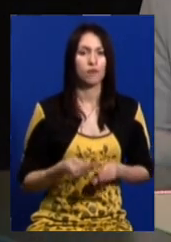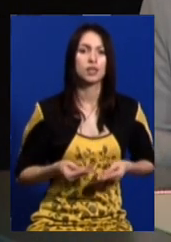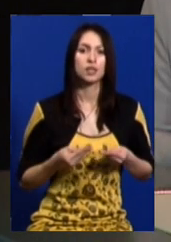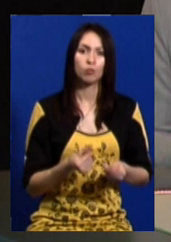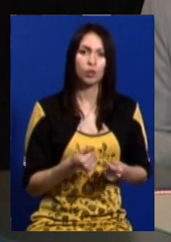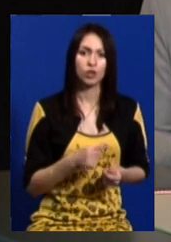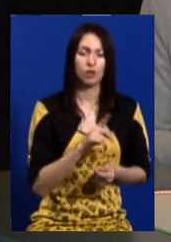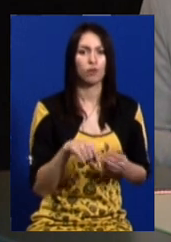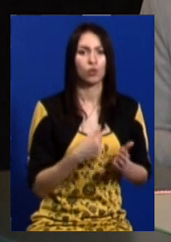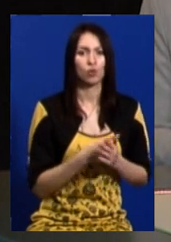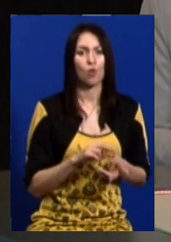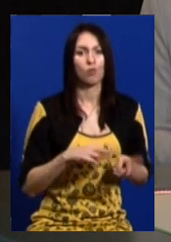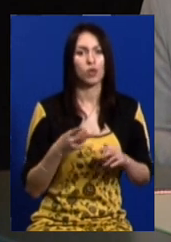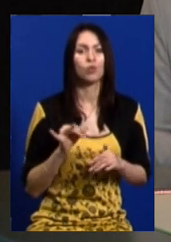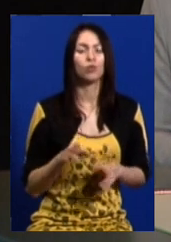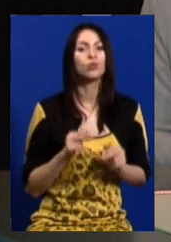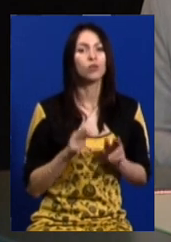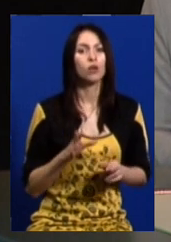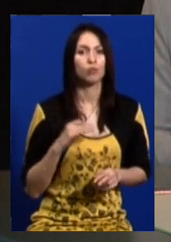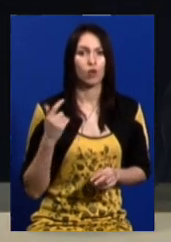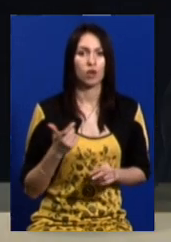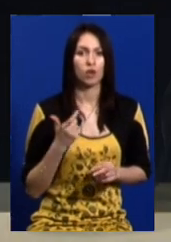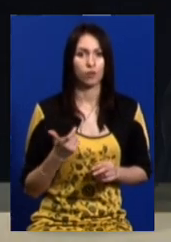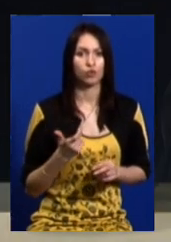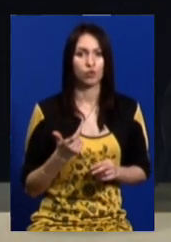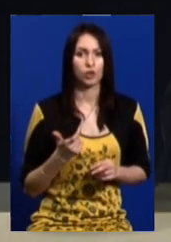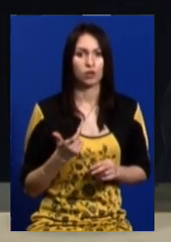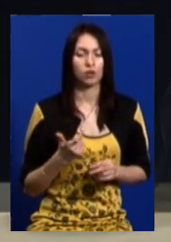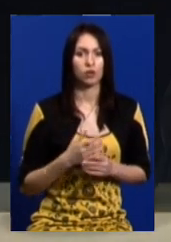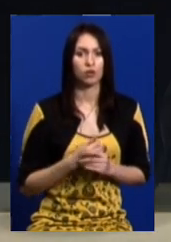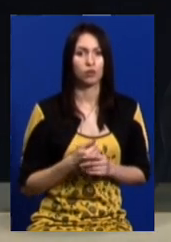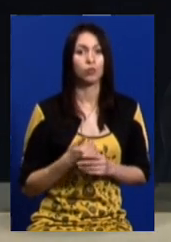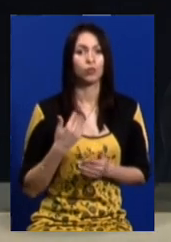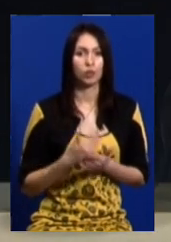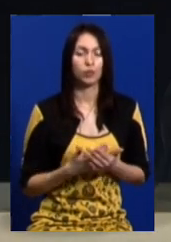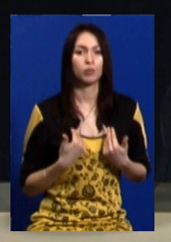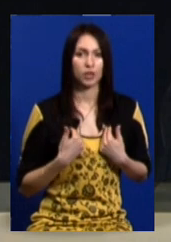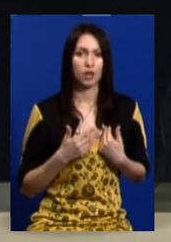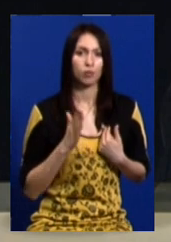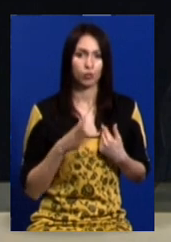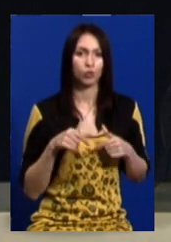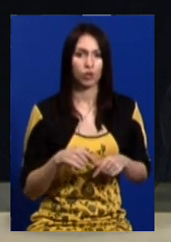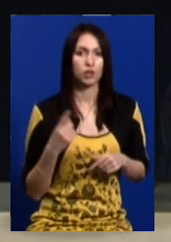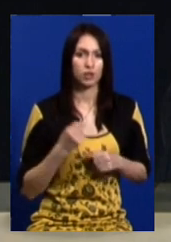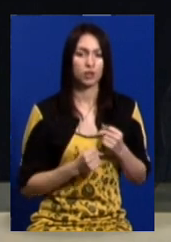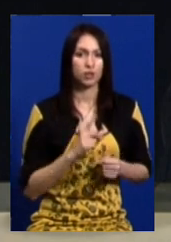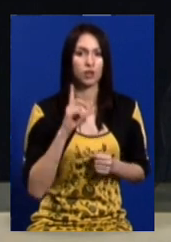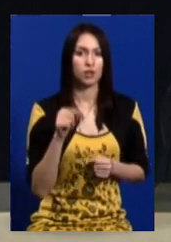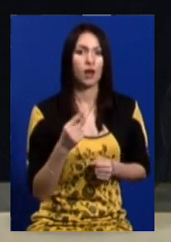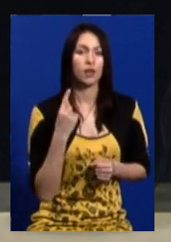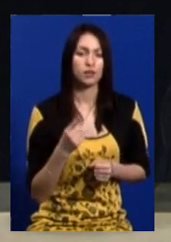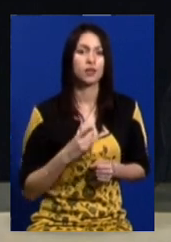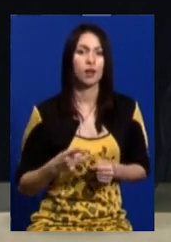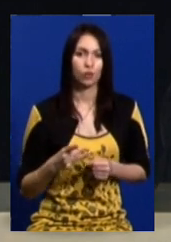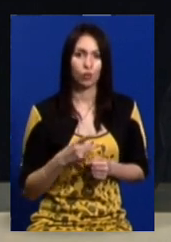до переходу? І яким чином по Харківщині? Ну, наприклад, я буду цього тижня їхати в один